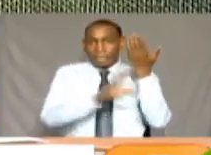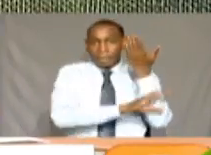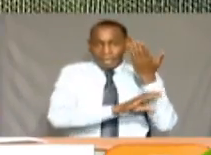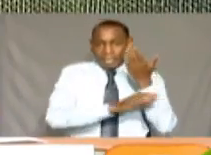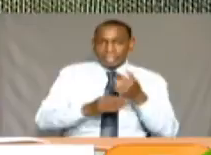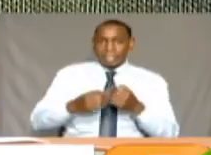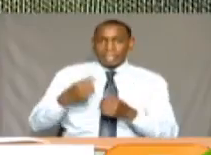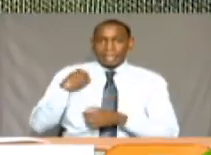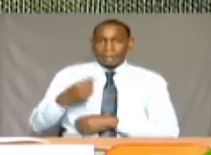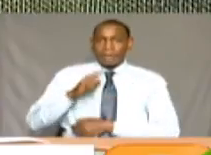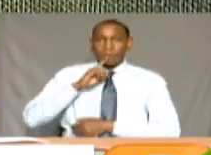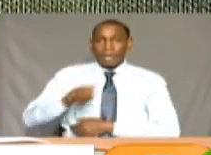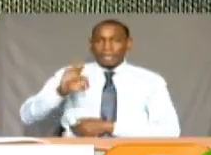imefikia